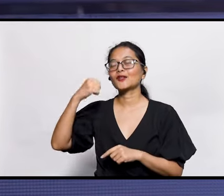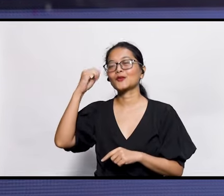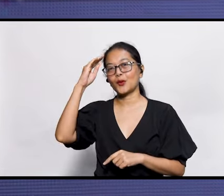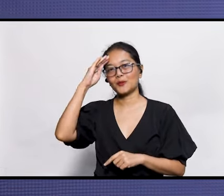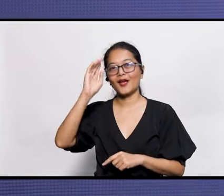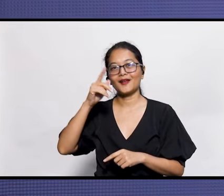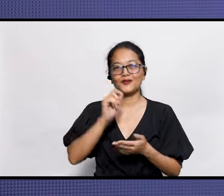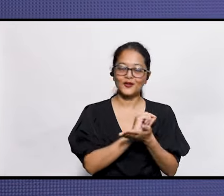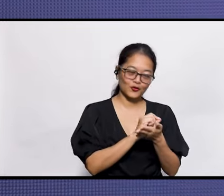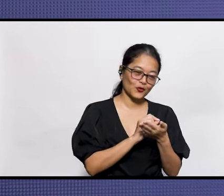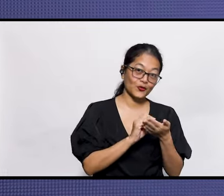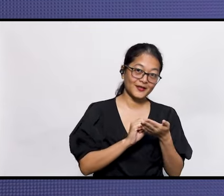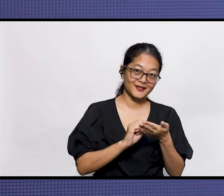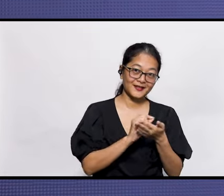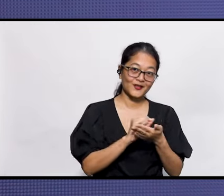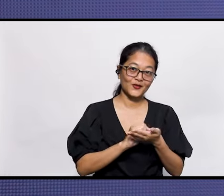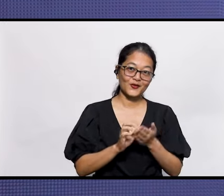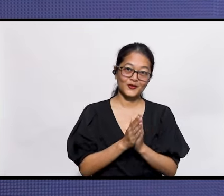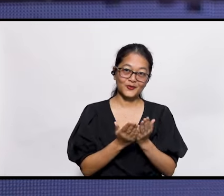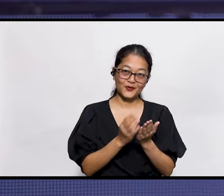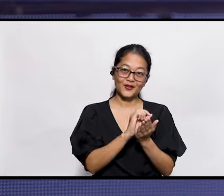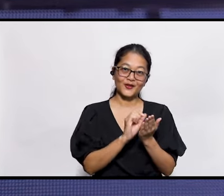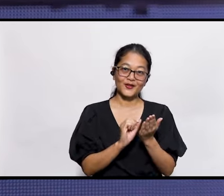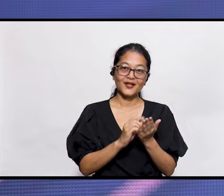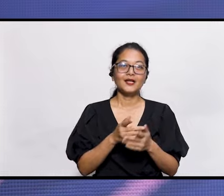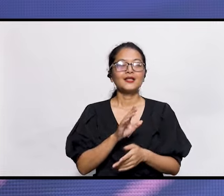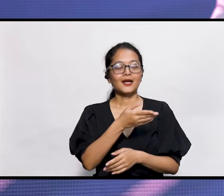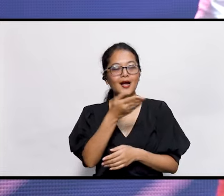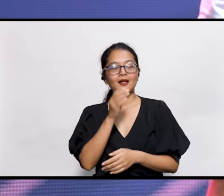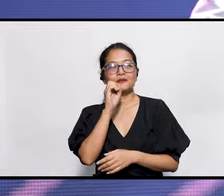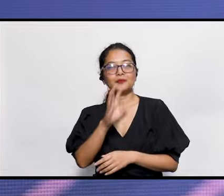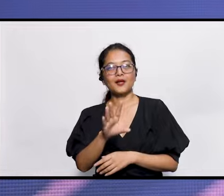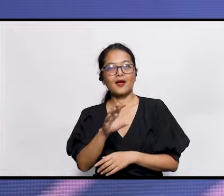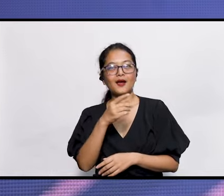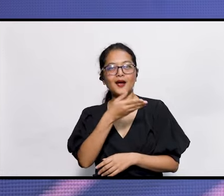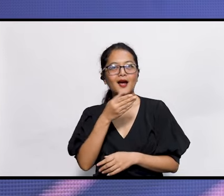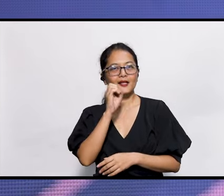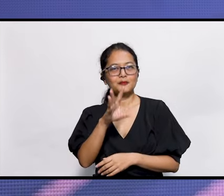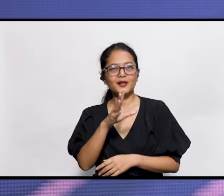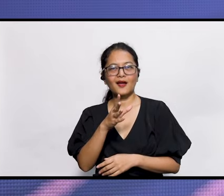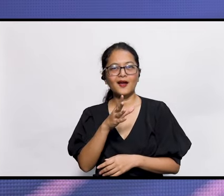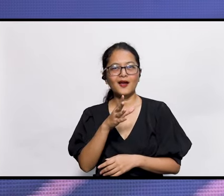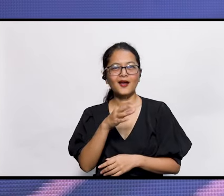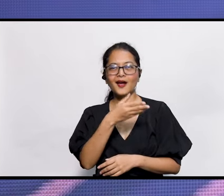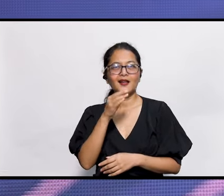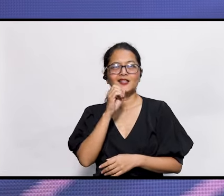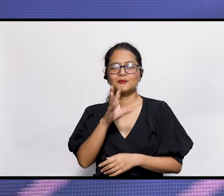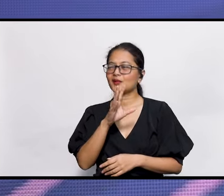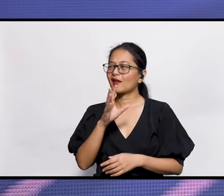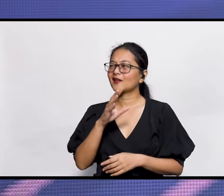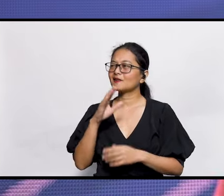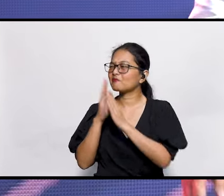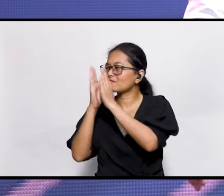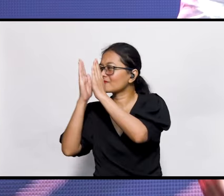the her book itu ya so Don't Tell Me That You cannot praise don't take it lightly Pada waktu kita memuji dan